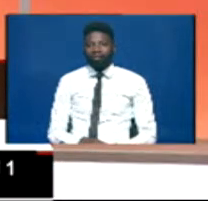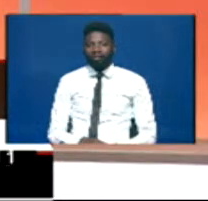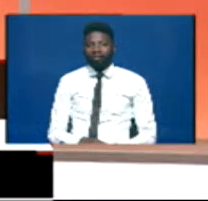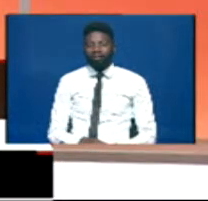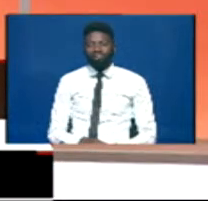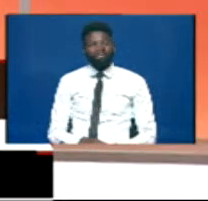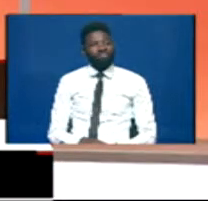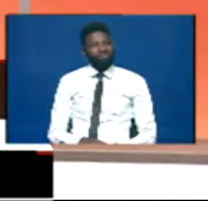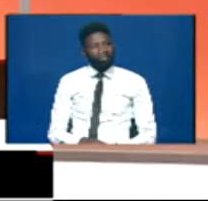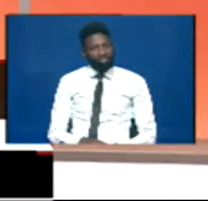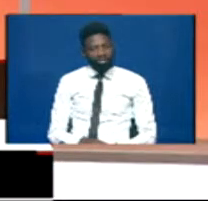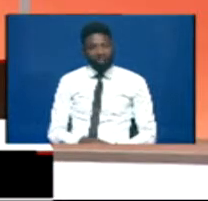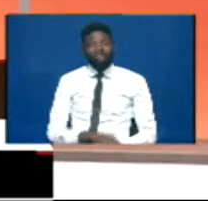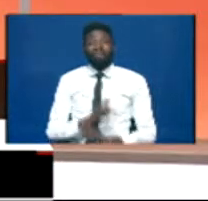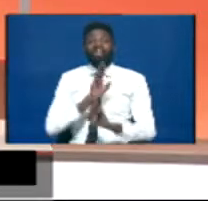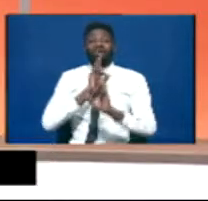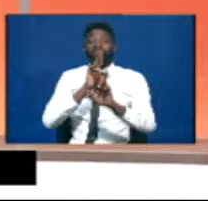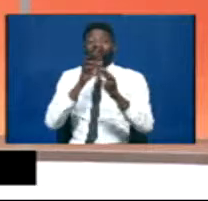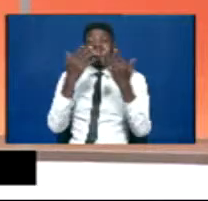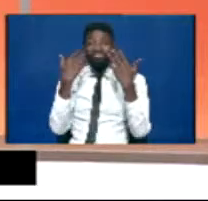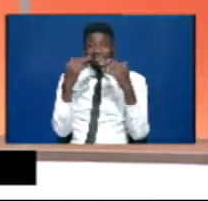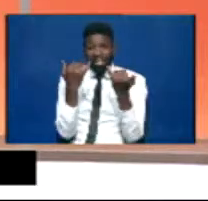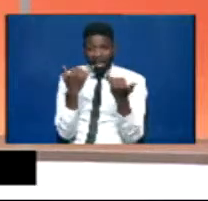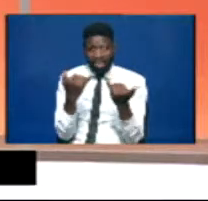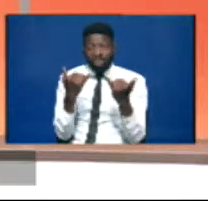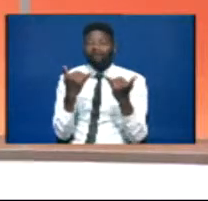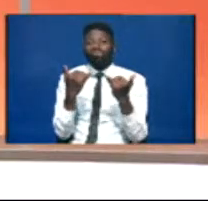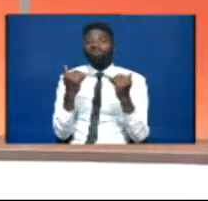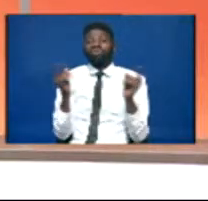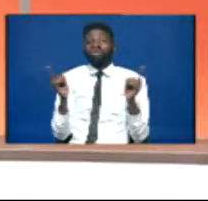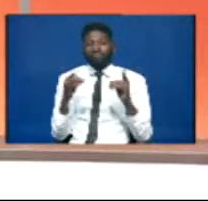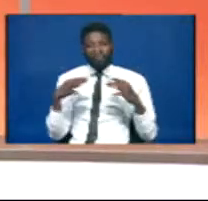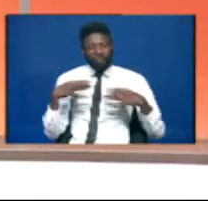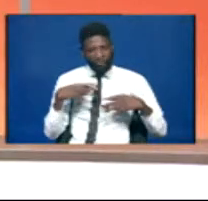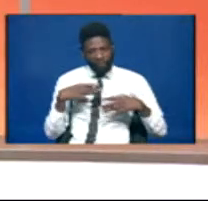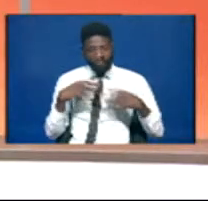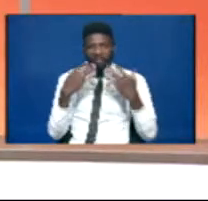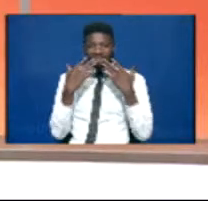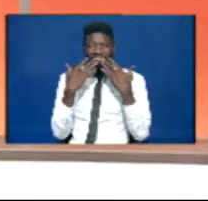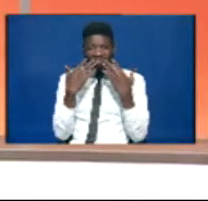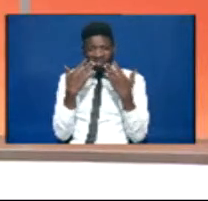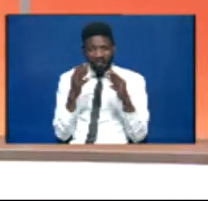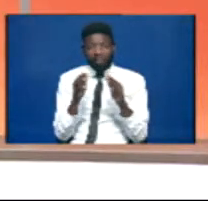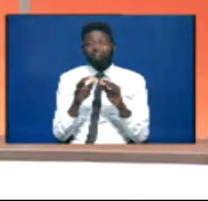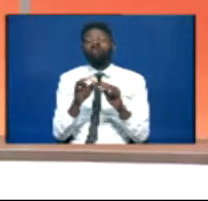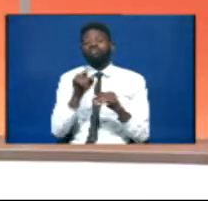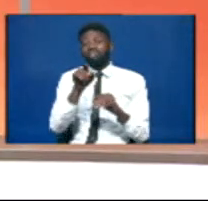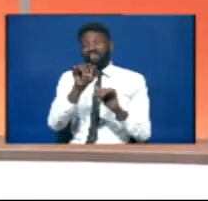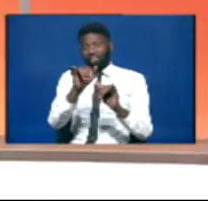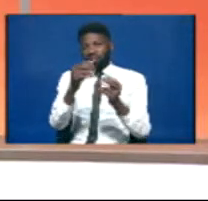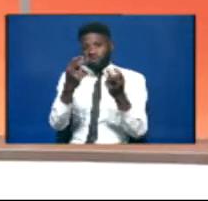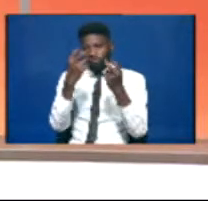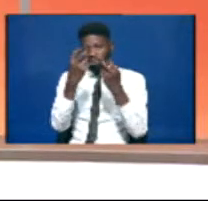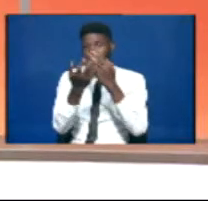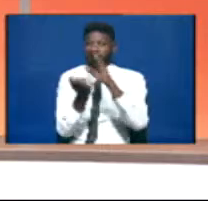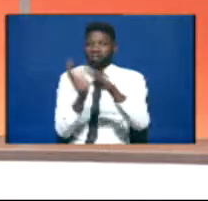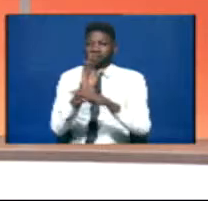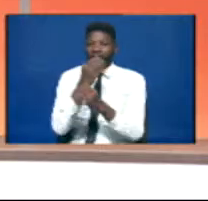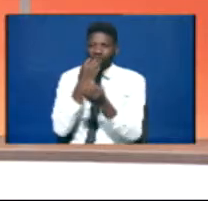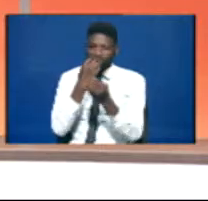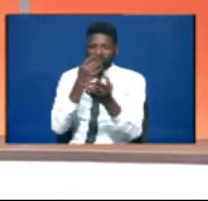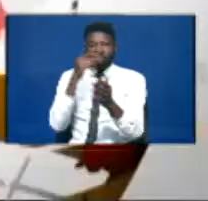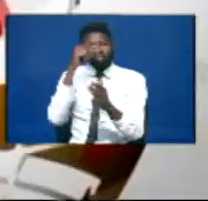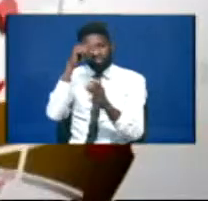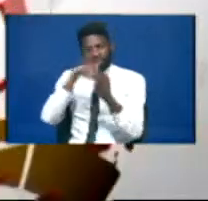Na kwa taarifa hiyo basi, Dunia Wiki hii inakwenda kwenye mapumziko mafupi sana. Wewe usiende mbali, nikirejea bado ninazo taarifa lukuki